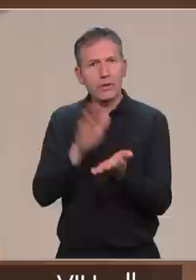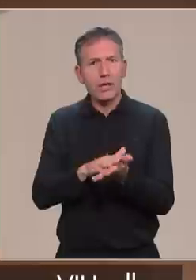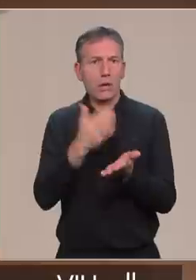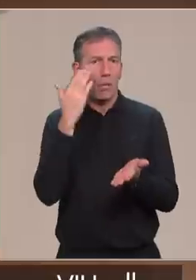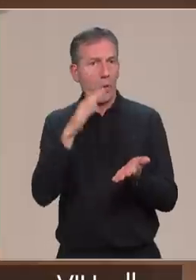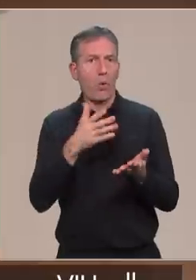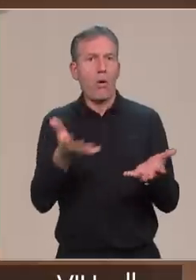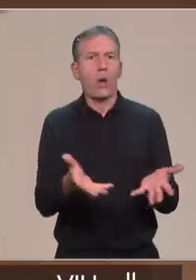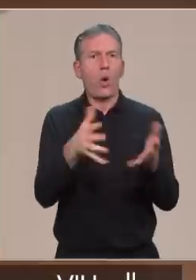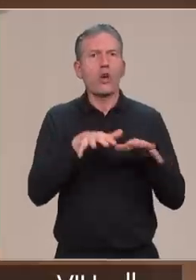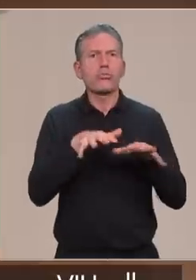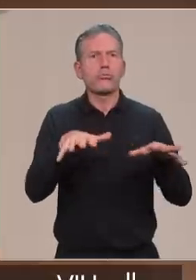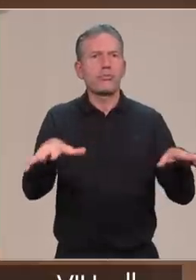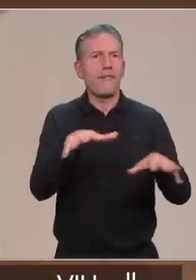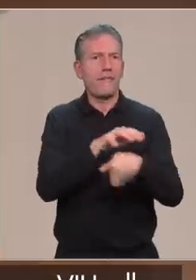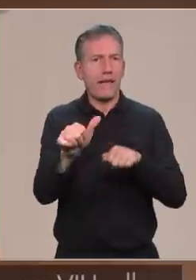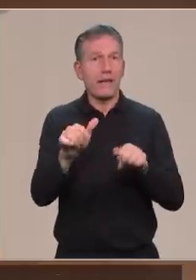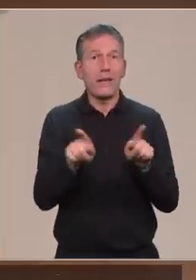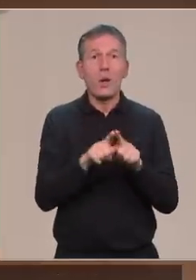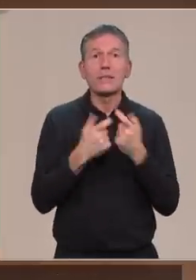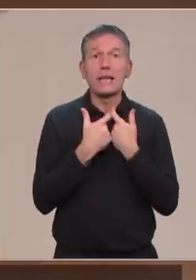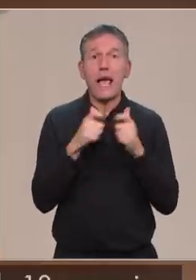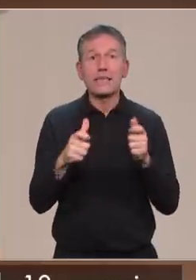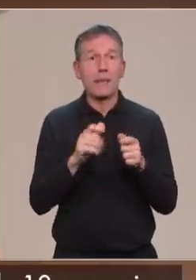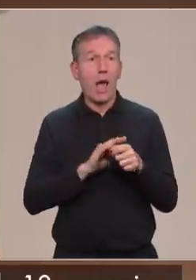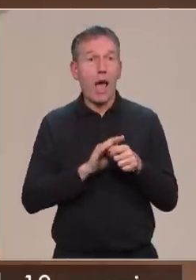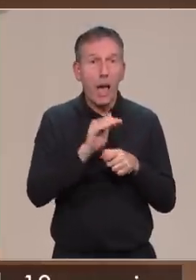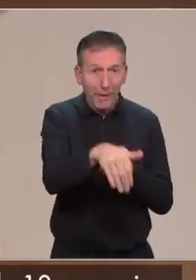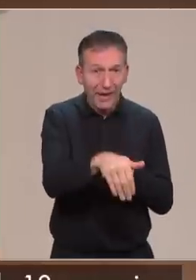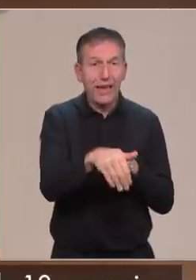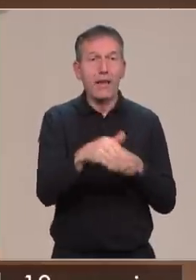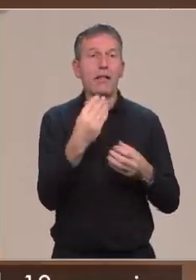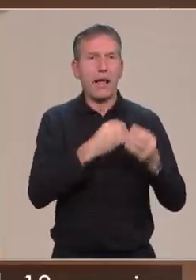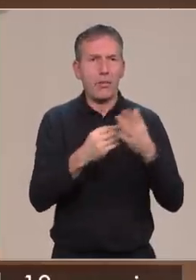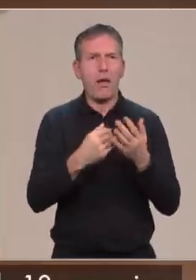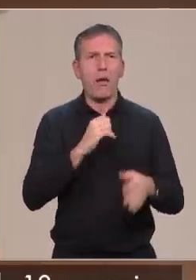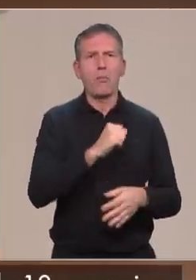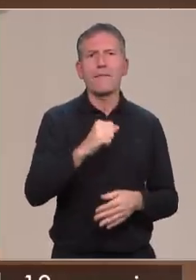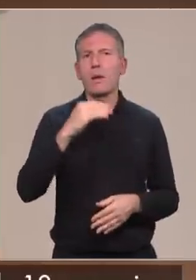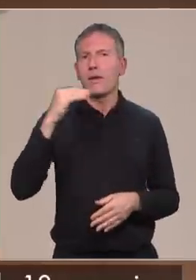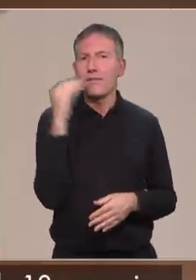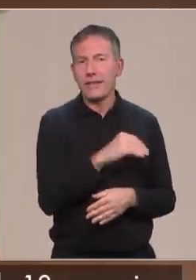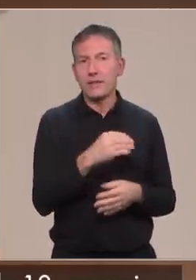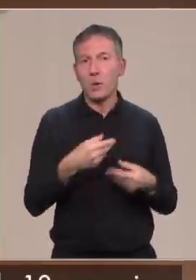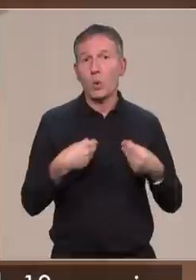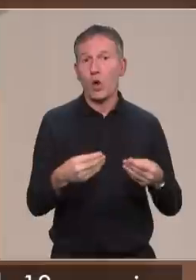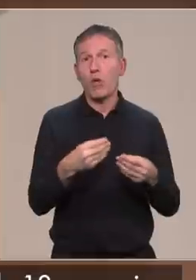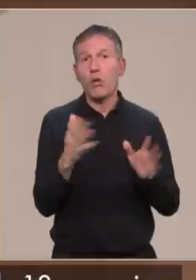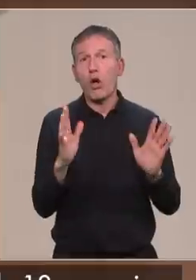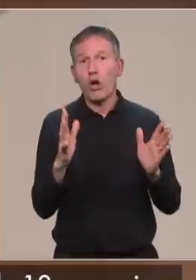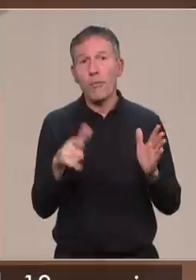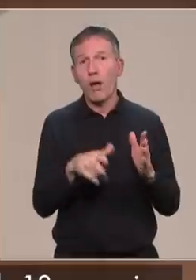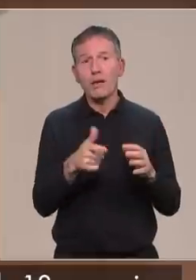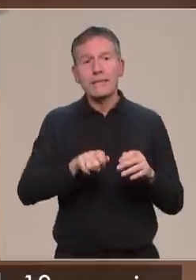ce dispositif. L'accessibilité du traitement post-exposition a également été accélérée avec une délivrance sous forme de